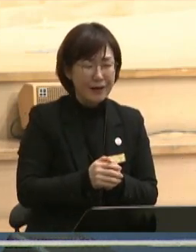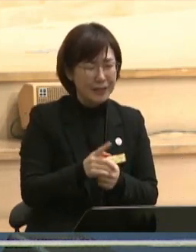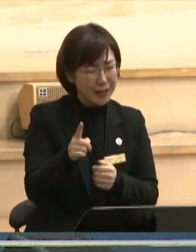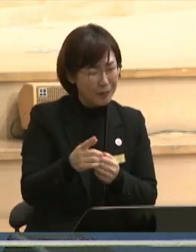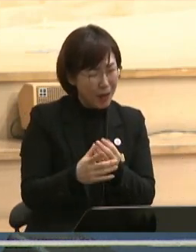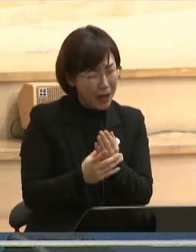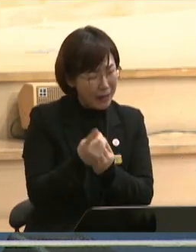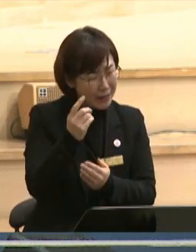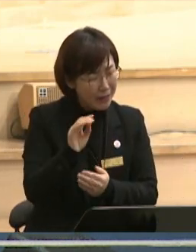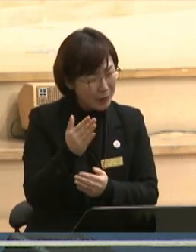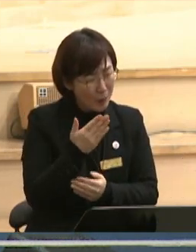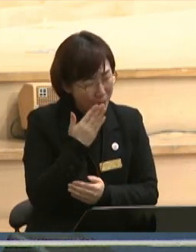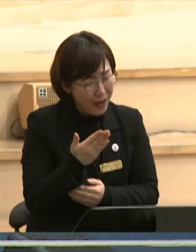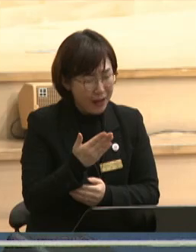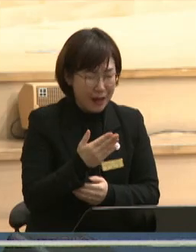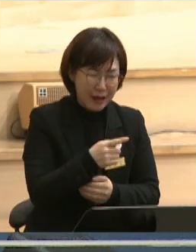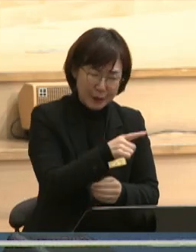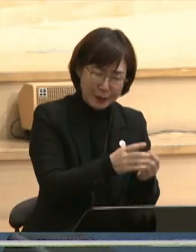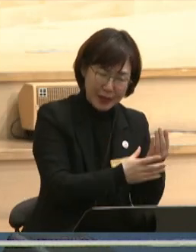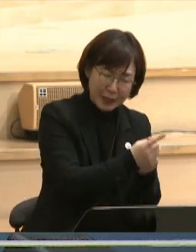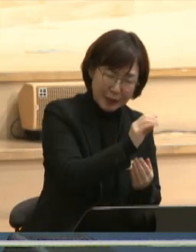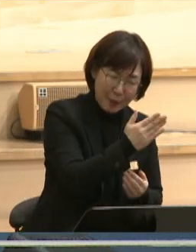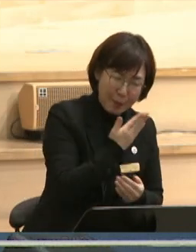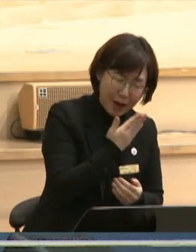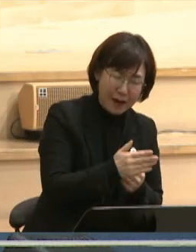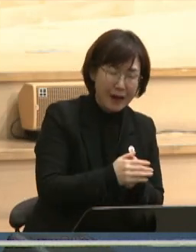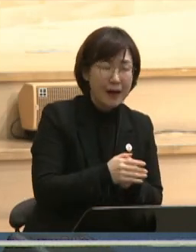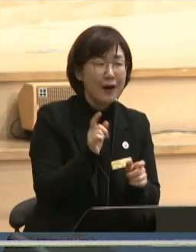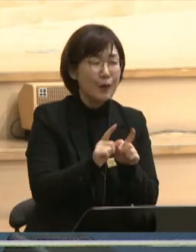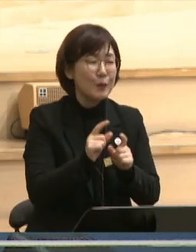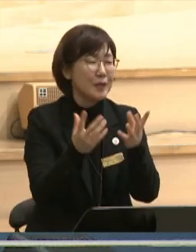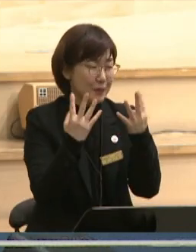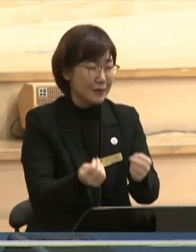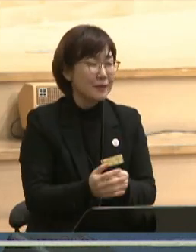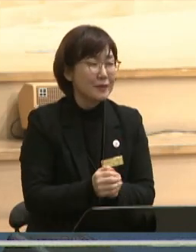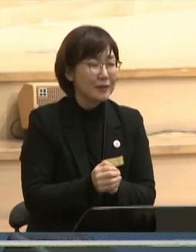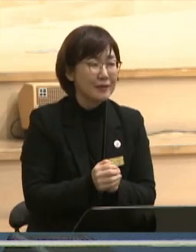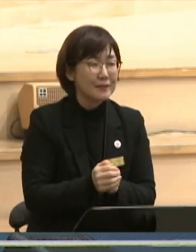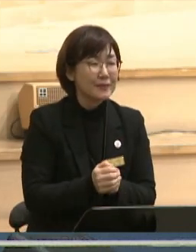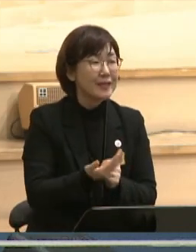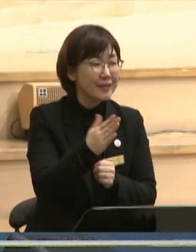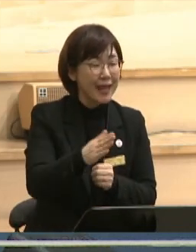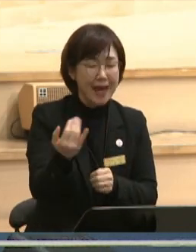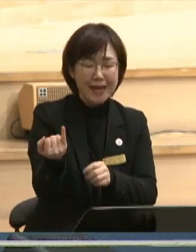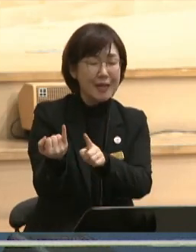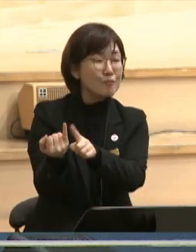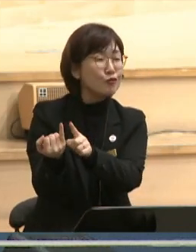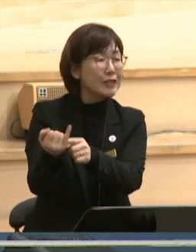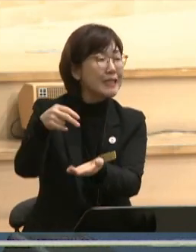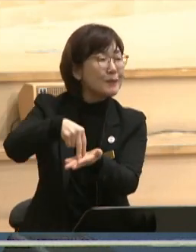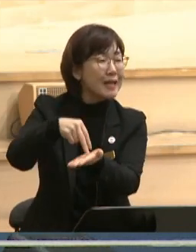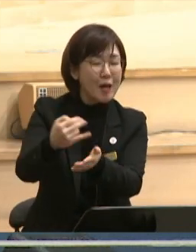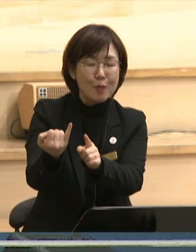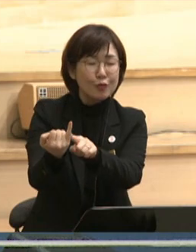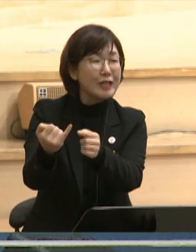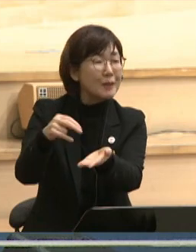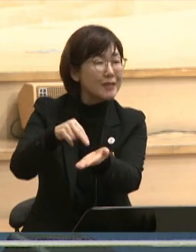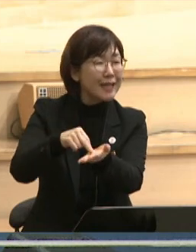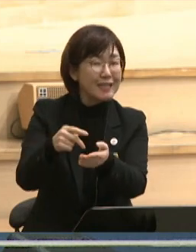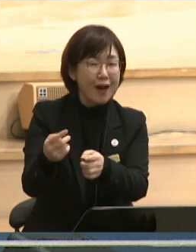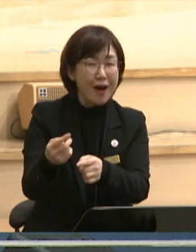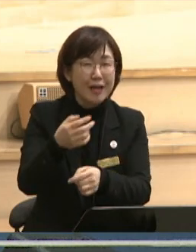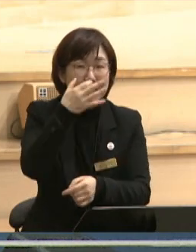합쳐질까 고민이 굉장히 많죠 근데 여러분 저희 안에 힘들겠어요 안 힘들겠어요 죄 때문에